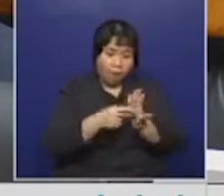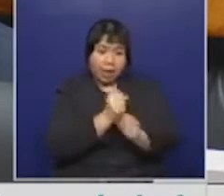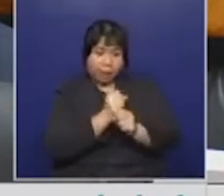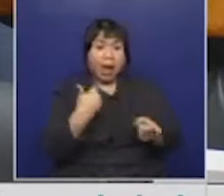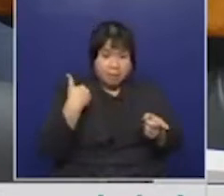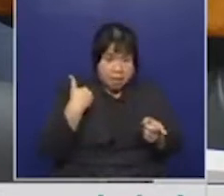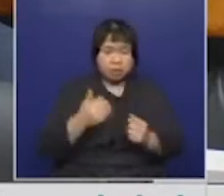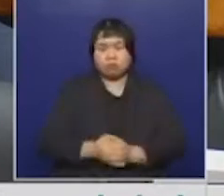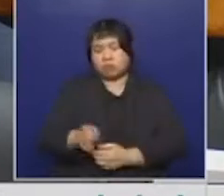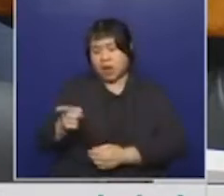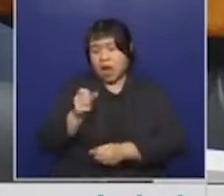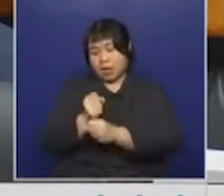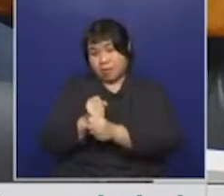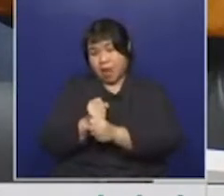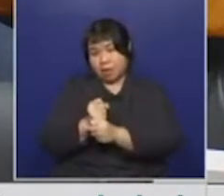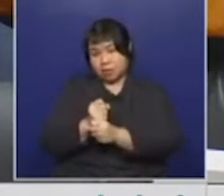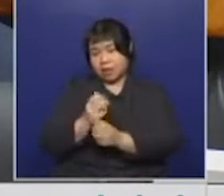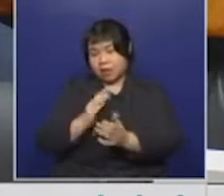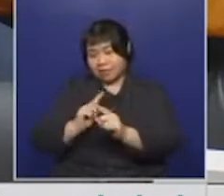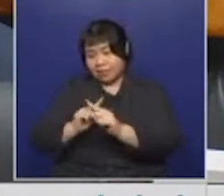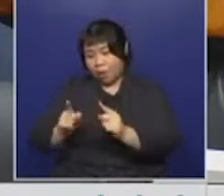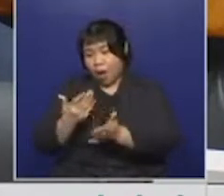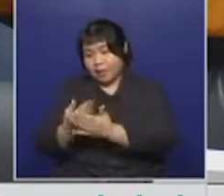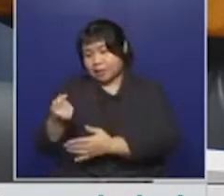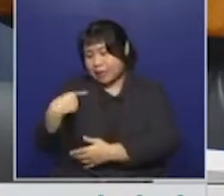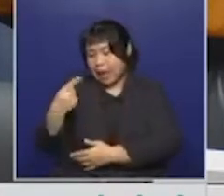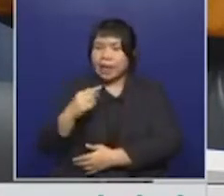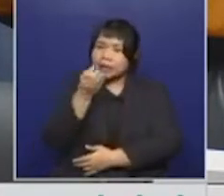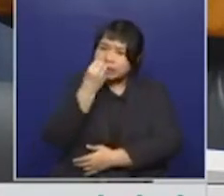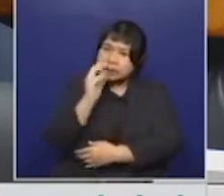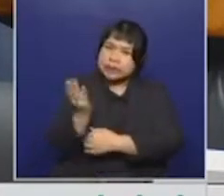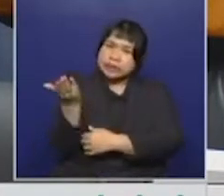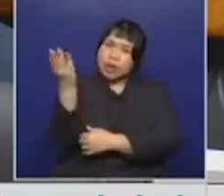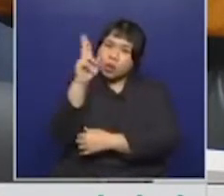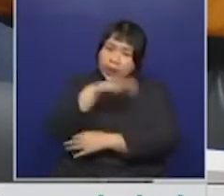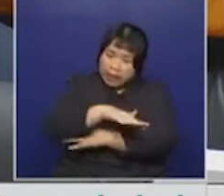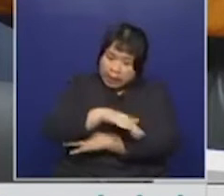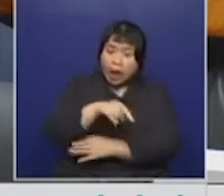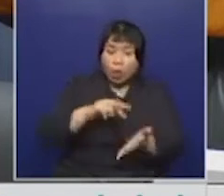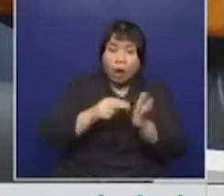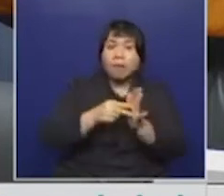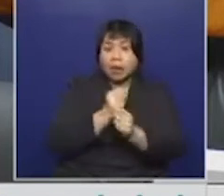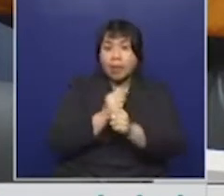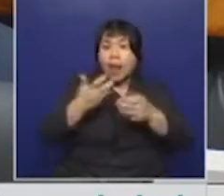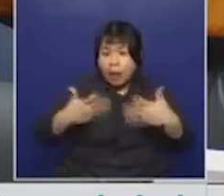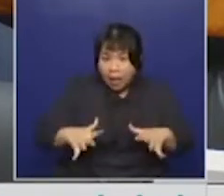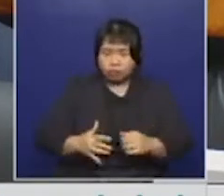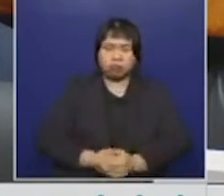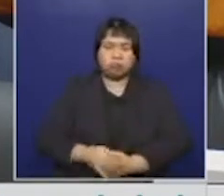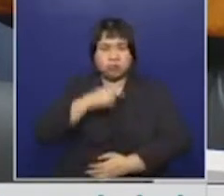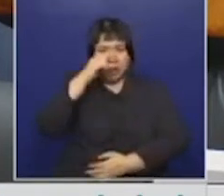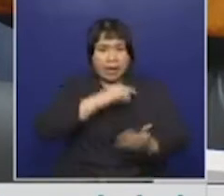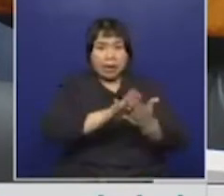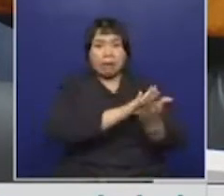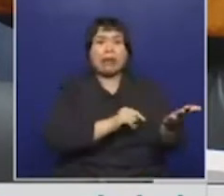คุณมีงานที่ต้องทำแม้แต่ได้ไม่ได้เงินแต่ได้ค่าตอบแทนเป็นอาหาร 3มื้อก็ถือว่ามีงานทำแล้วเช่นกันประเทศไทย